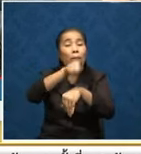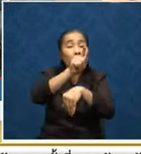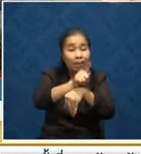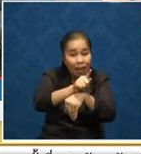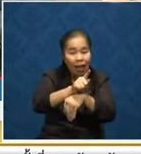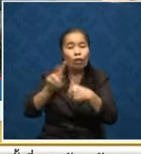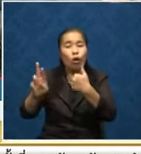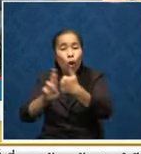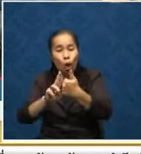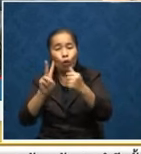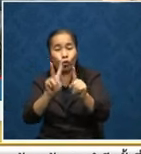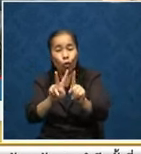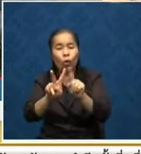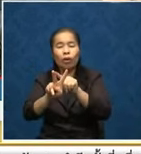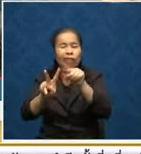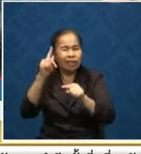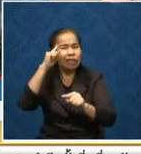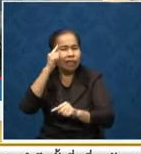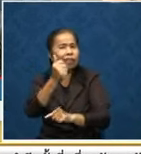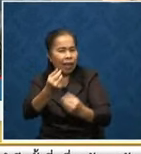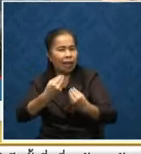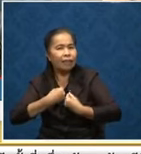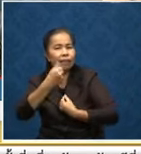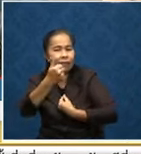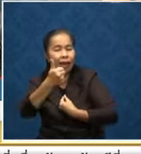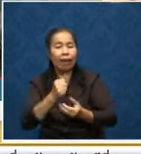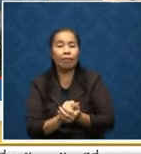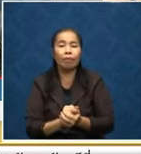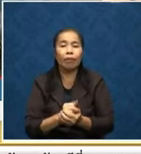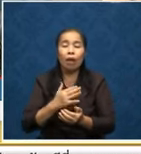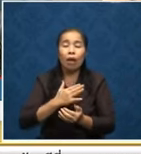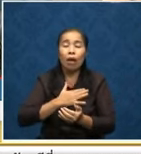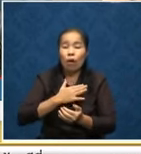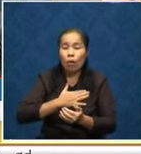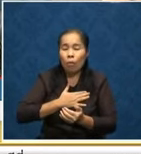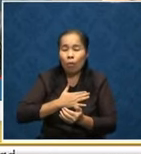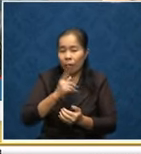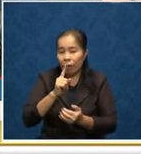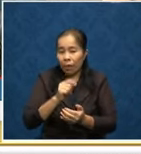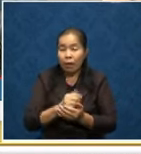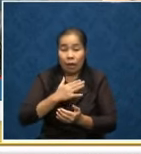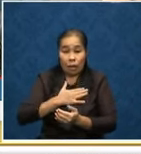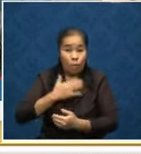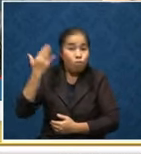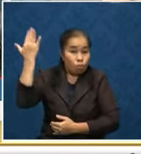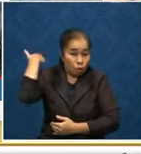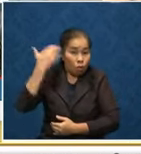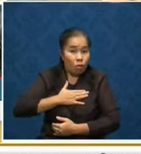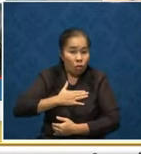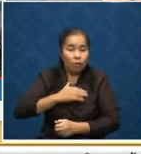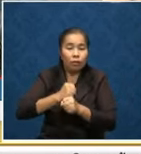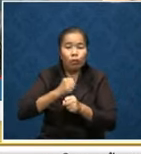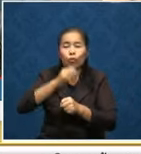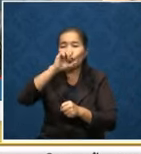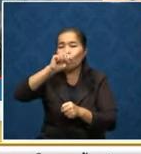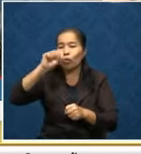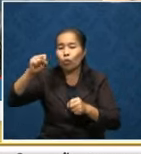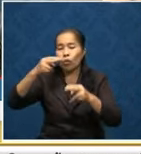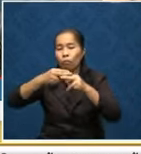ก็ยินดีอยู่แล้วนอกจากนี้ครับท่านประธานด้วยความเคารพครับผมเคยเป็นส.ส.ระบบบัญชีราย